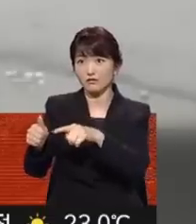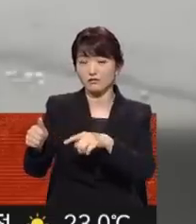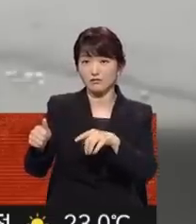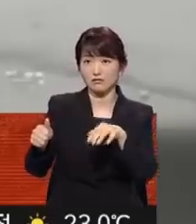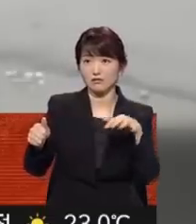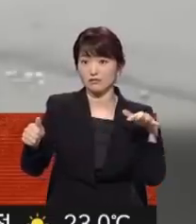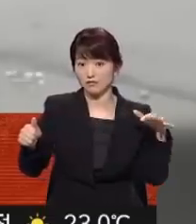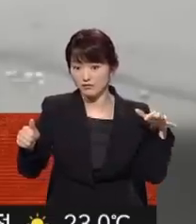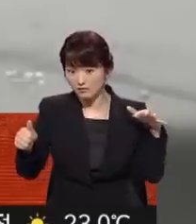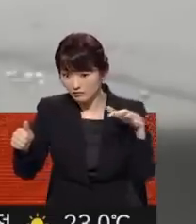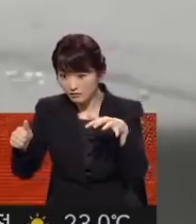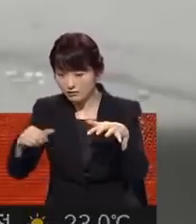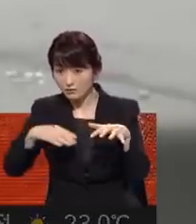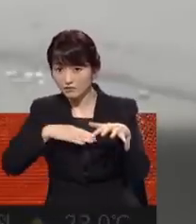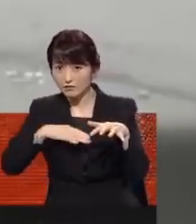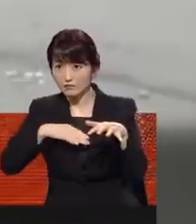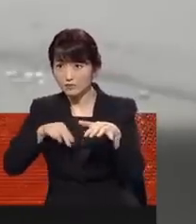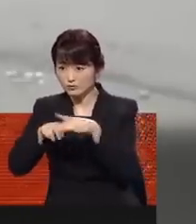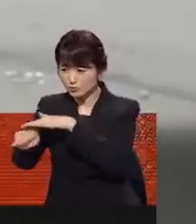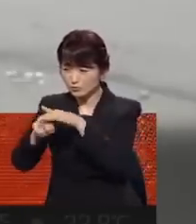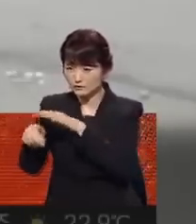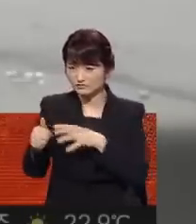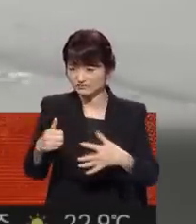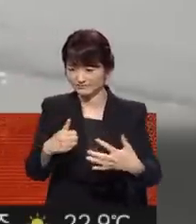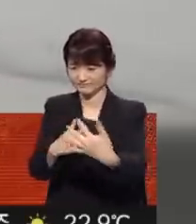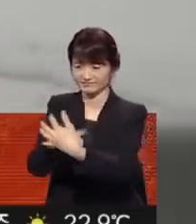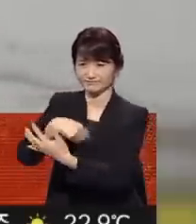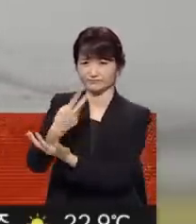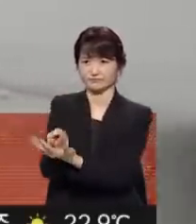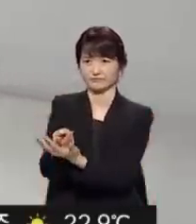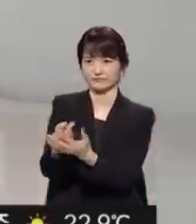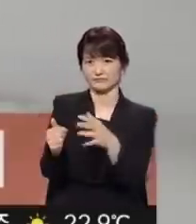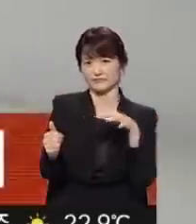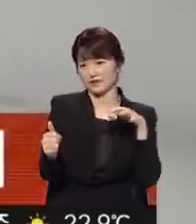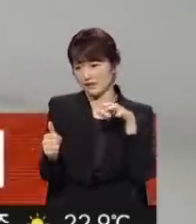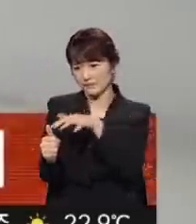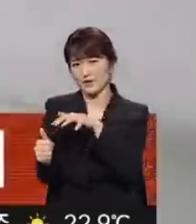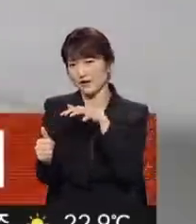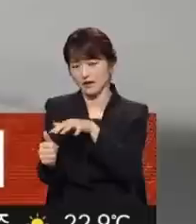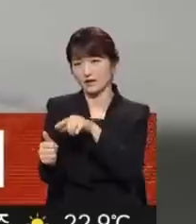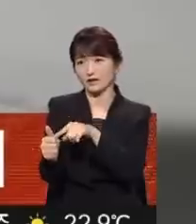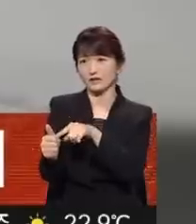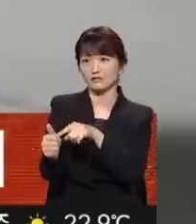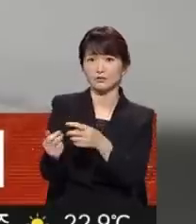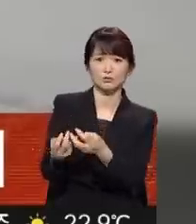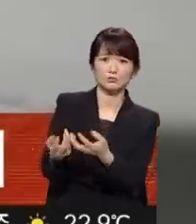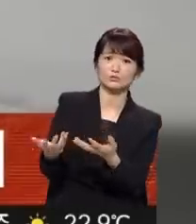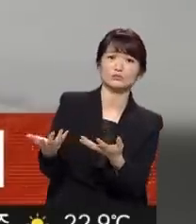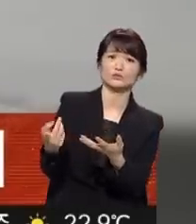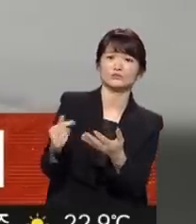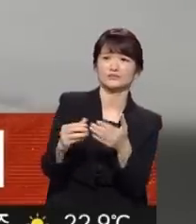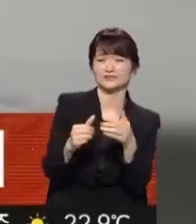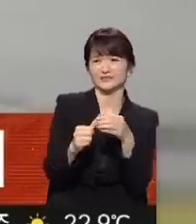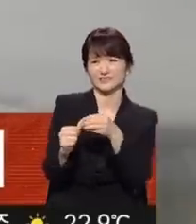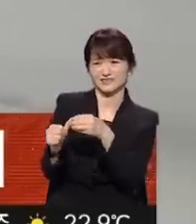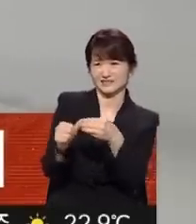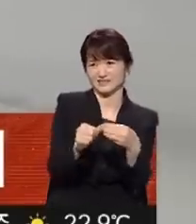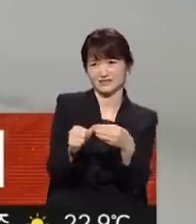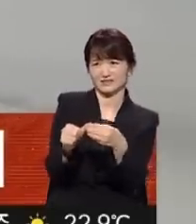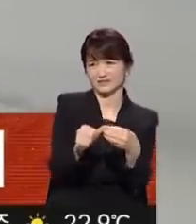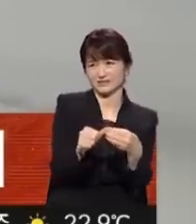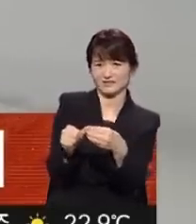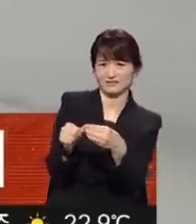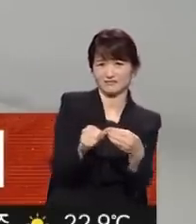겁에 질려서 도망치는 아이 주변을 둘러싸서 넘어뜨리고 아이에게 달려들었습니다. 이 아이는 속수무책으로 끌려가 버리고